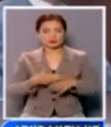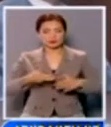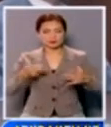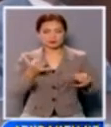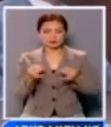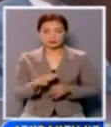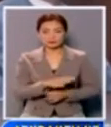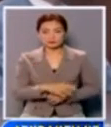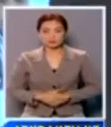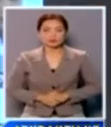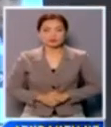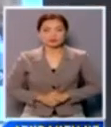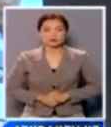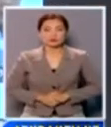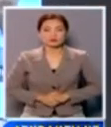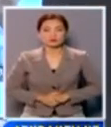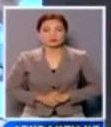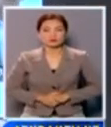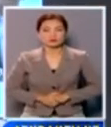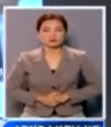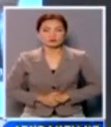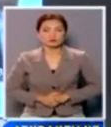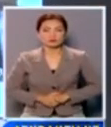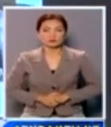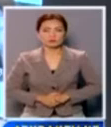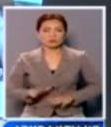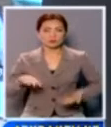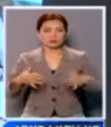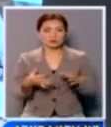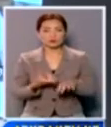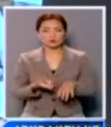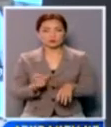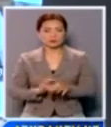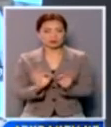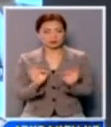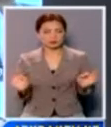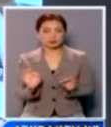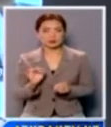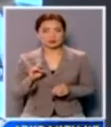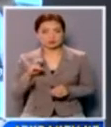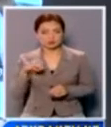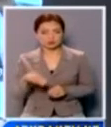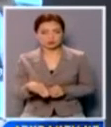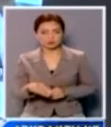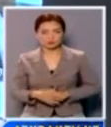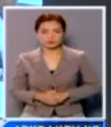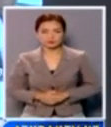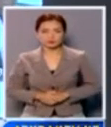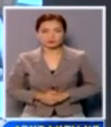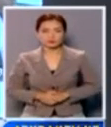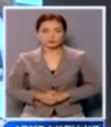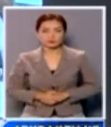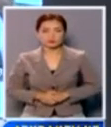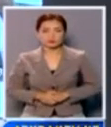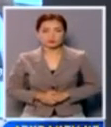арқылы тілегін білдірді. Түлектеріміздің дайындығы өте жақсы деп айтуыма болады. 4-ші сыныпта біз